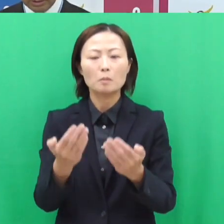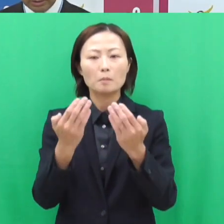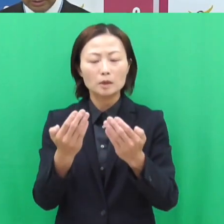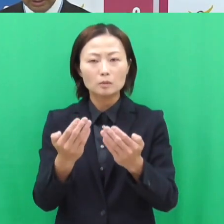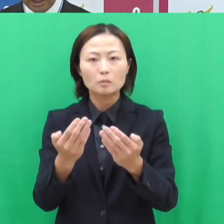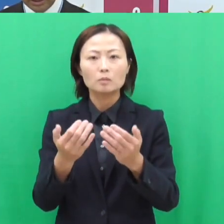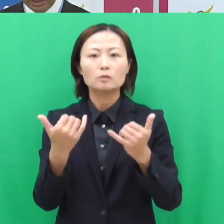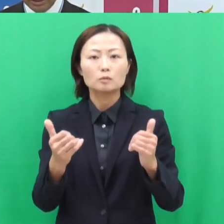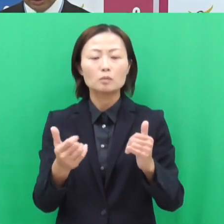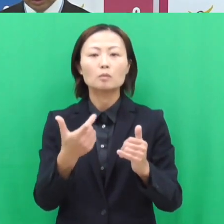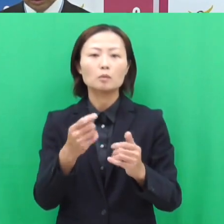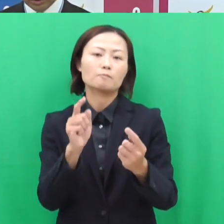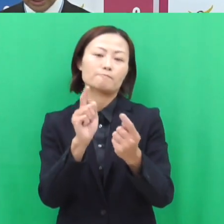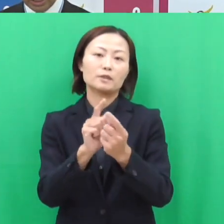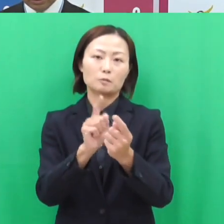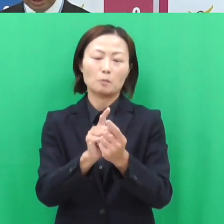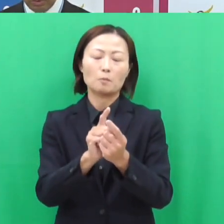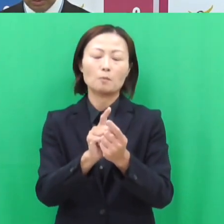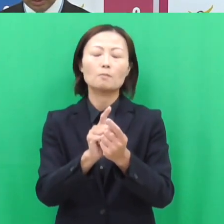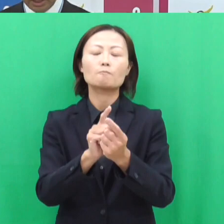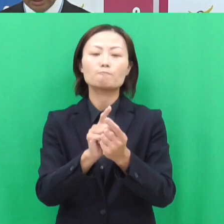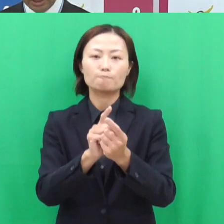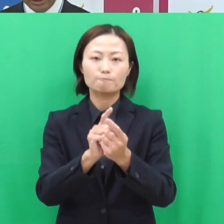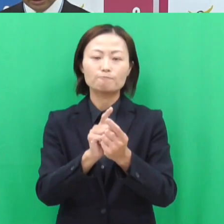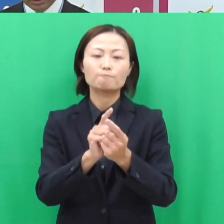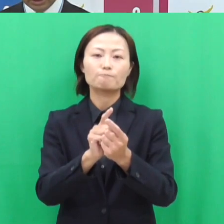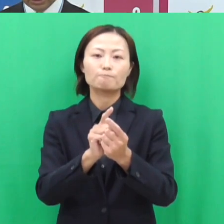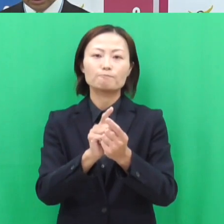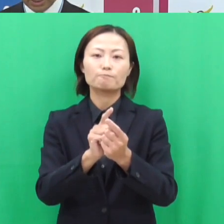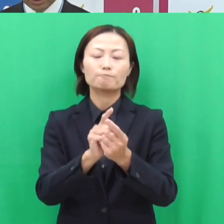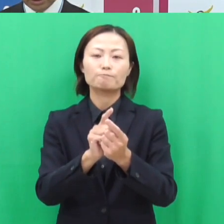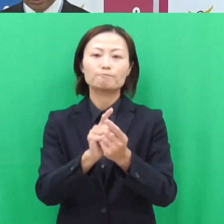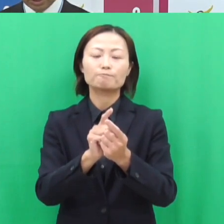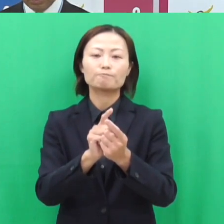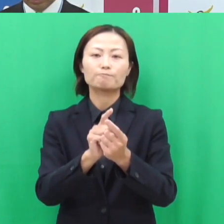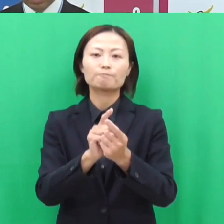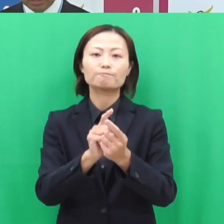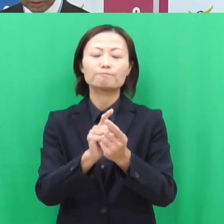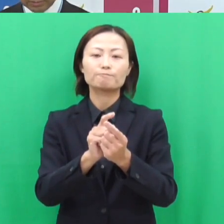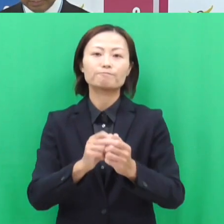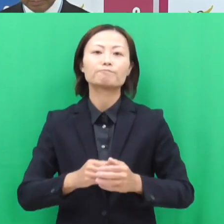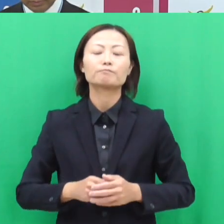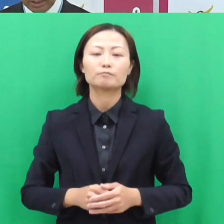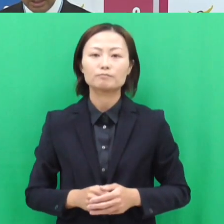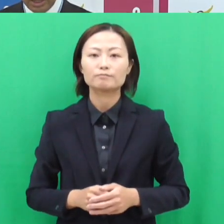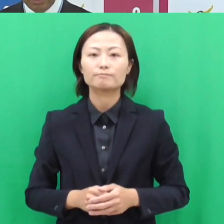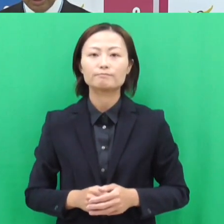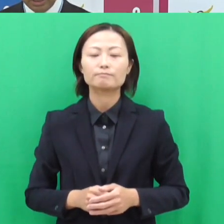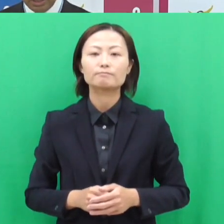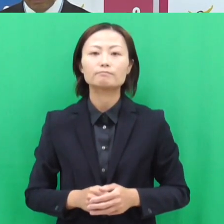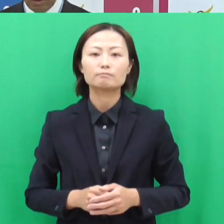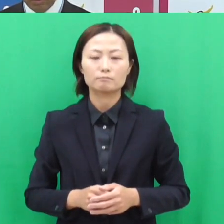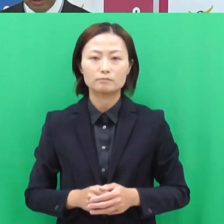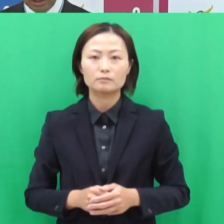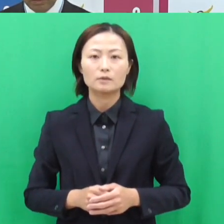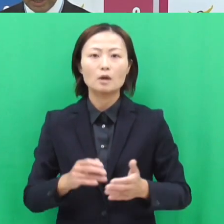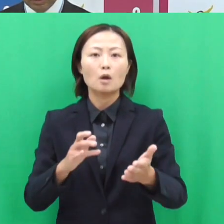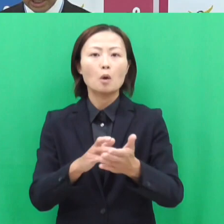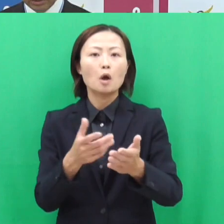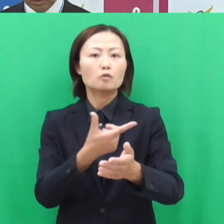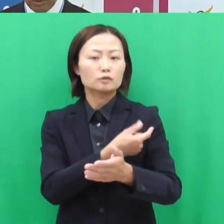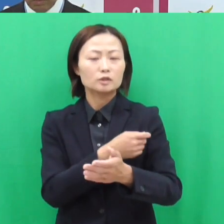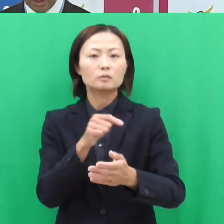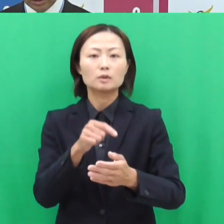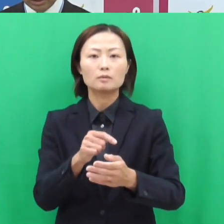ます県内に居住をしていなくても県内に通勤通学している方もいますBA5